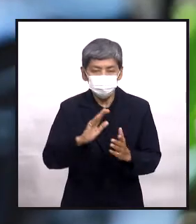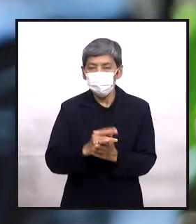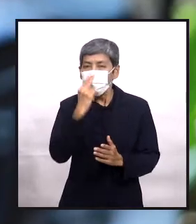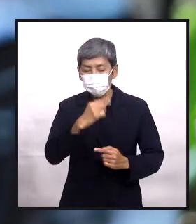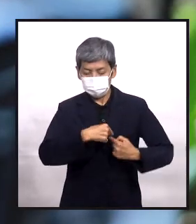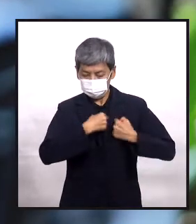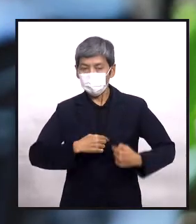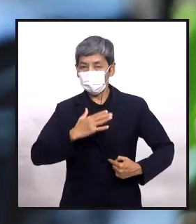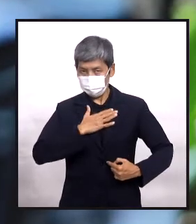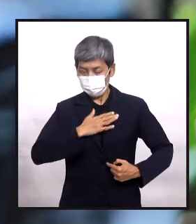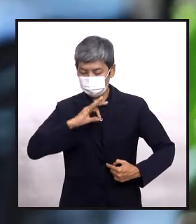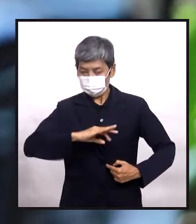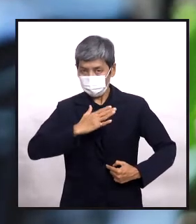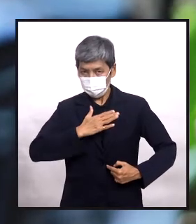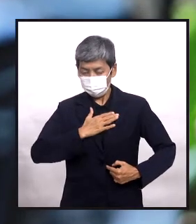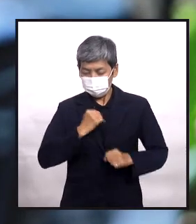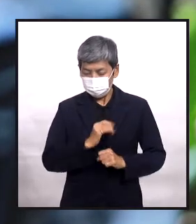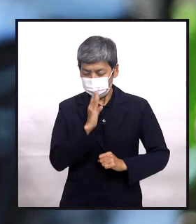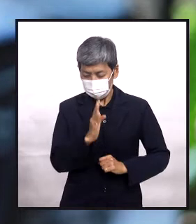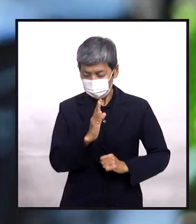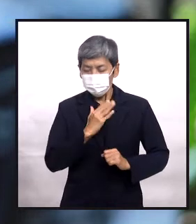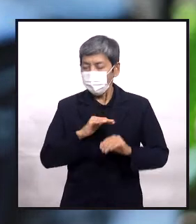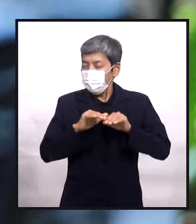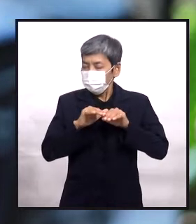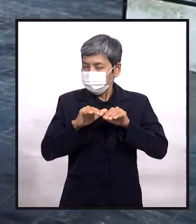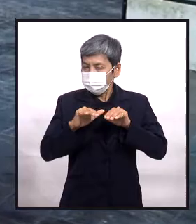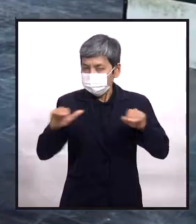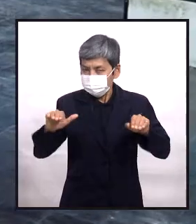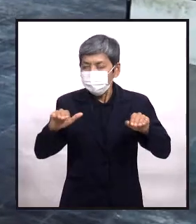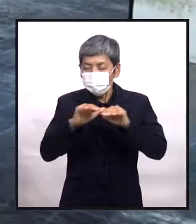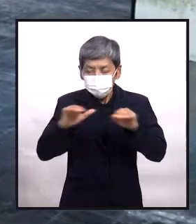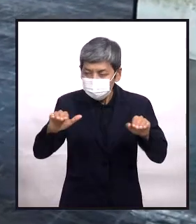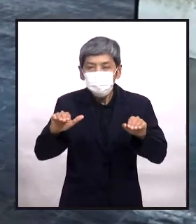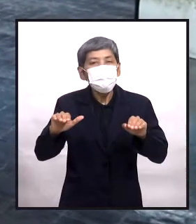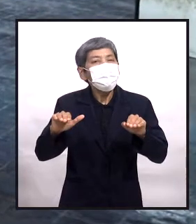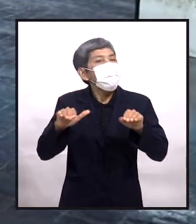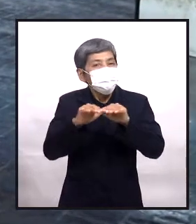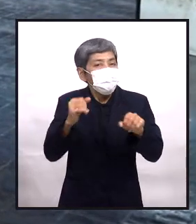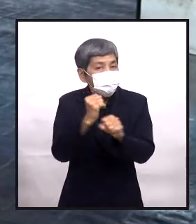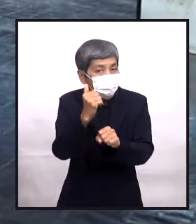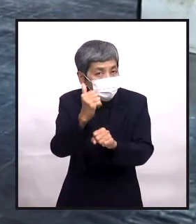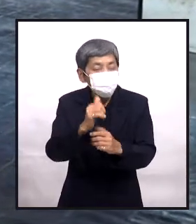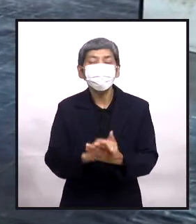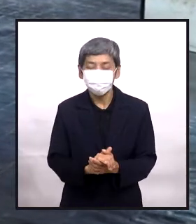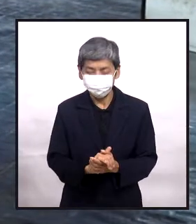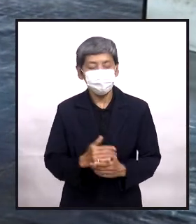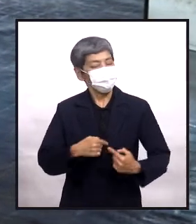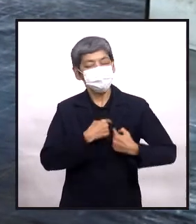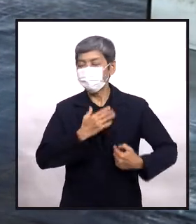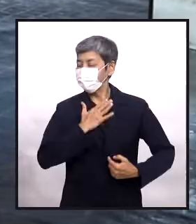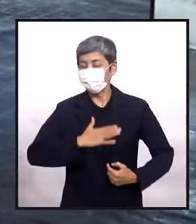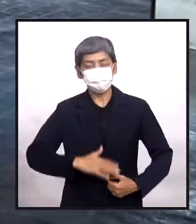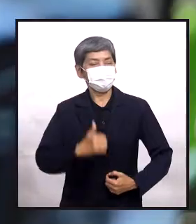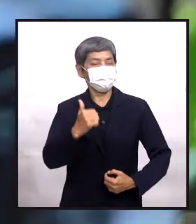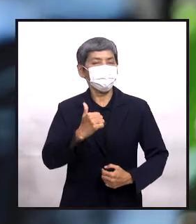ากันแต่ว่าดูที่จิตใจเราว่าถ้ารักษาจิตให้มันเนี่ยมีความเป็นปกติเป็นมนุษย์ปกติได้เนี่ยอันนั้นฮะก็คือใจเรา